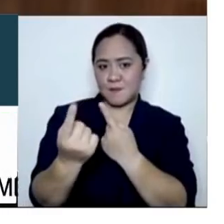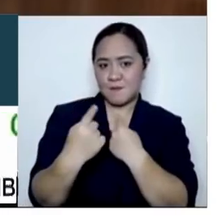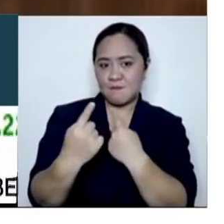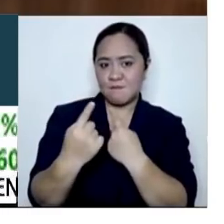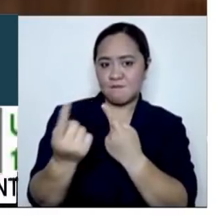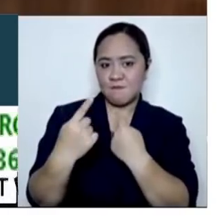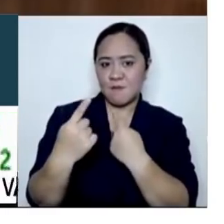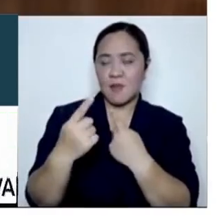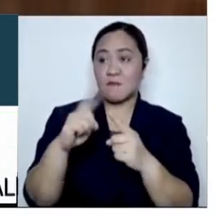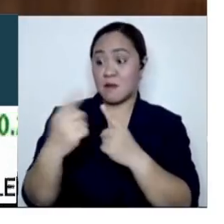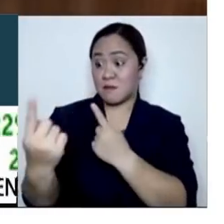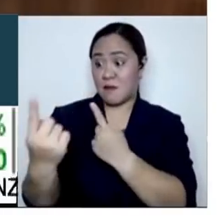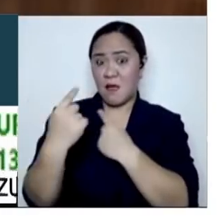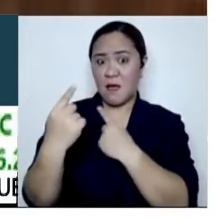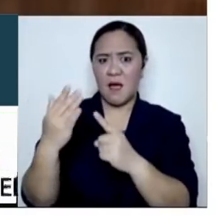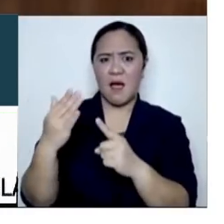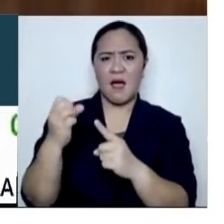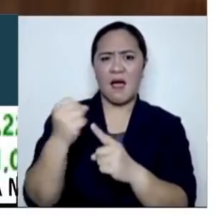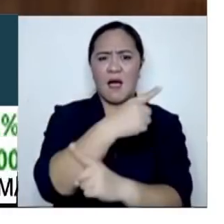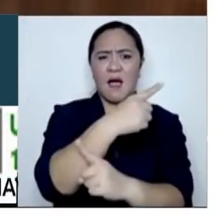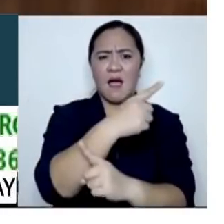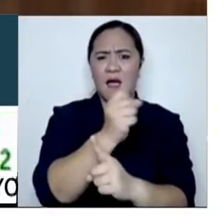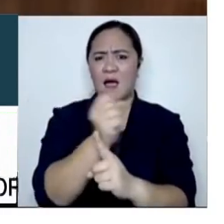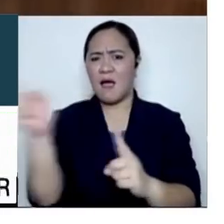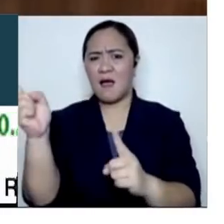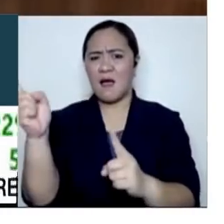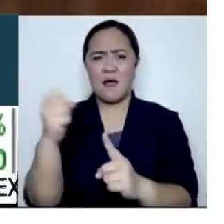saliwa talaga. Hindi niya mapatunayan. Hindi niya